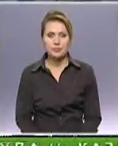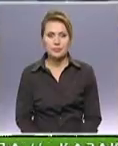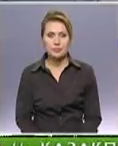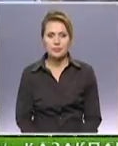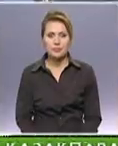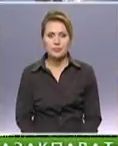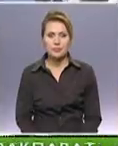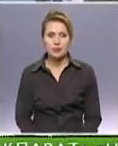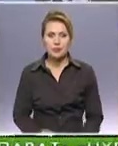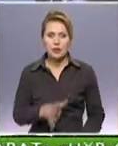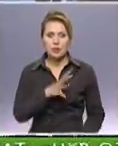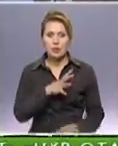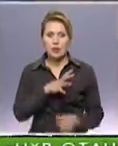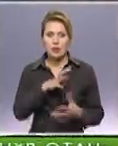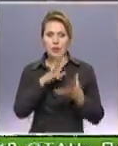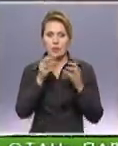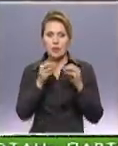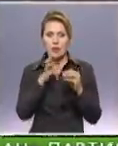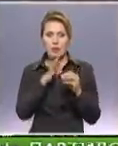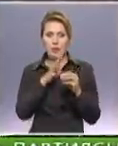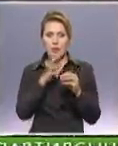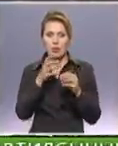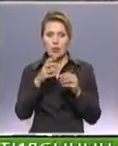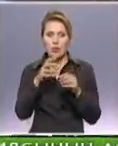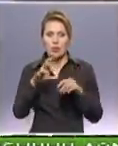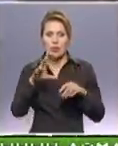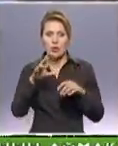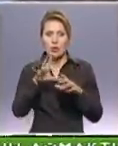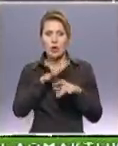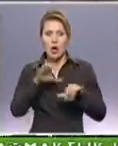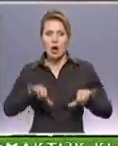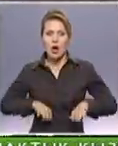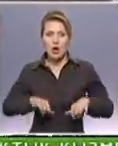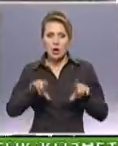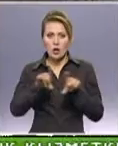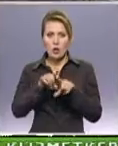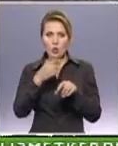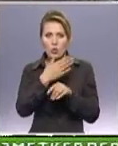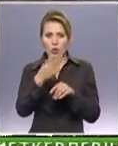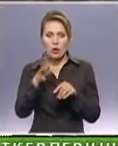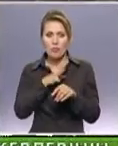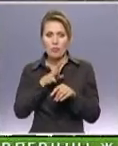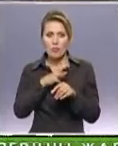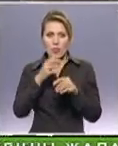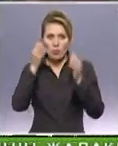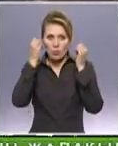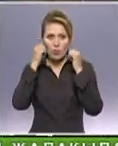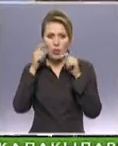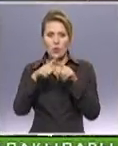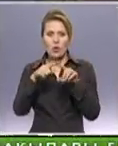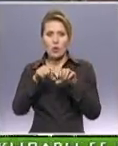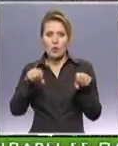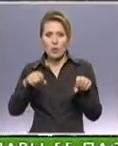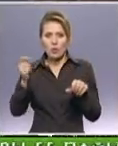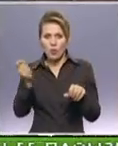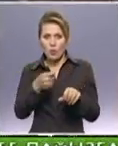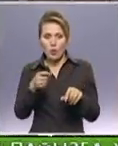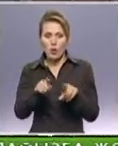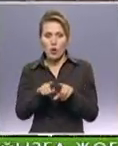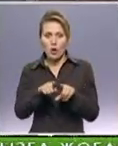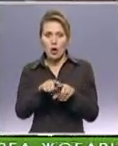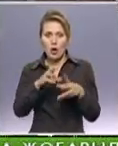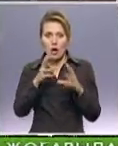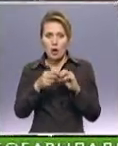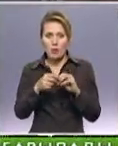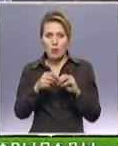Жәнібек атамыздың көк бесті дөнені міне, көк аты міне, иә? Енді мынау оқысының тымағы, мынау қамшысы, мынау қамшысы,